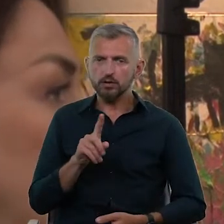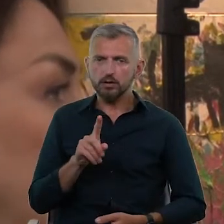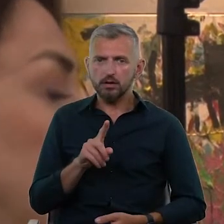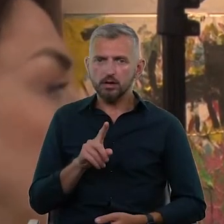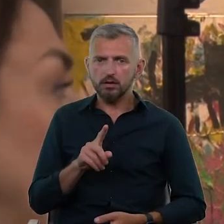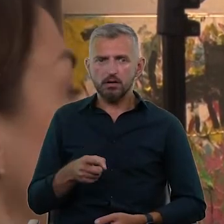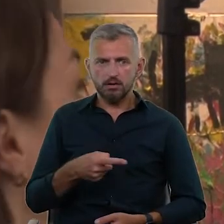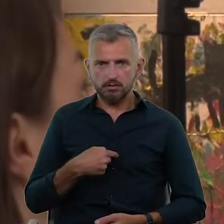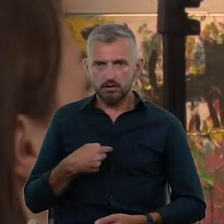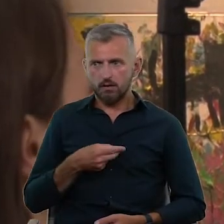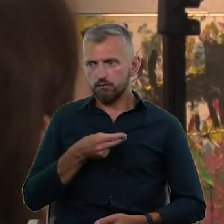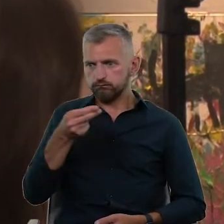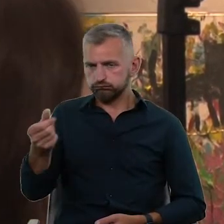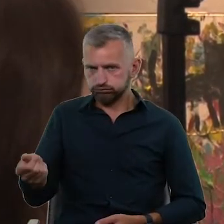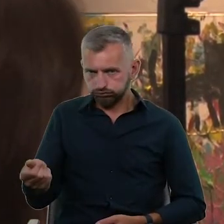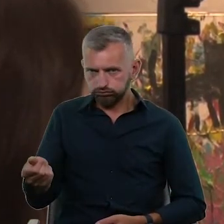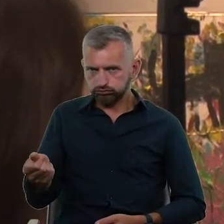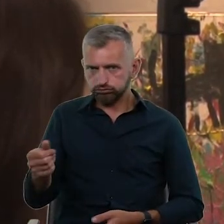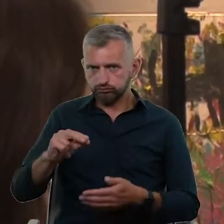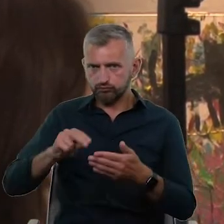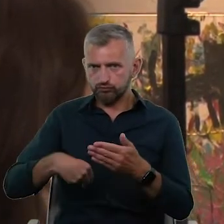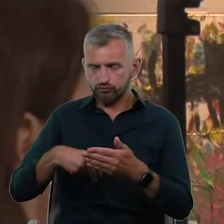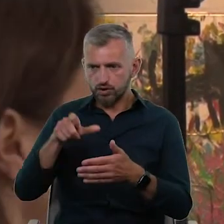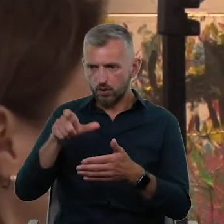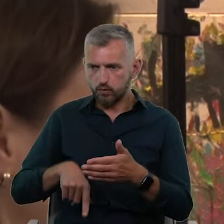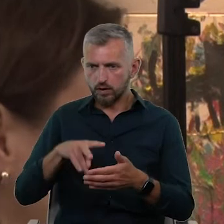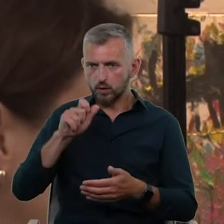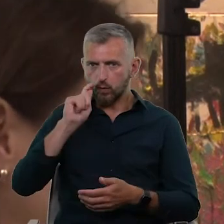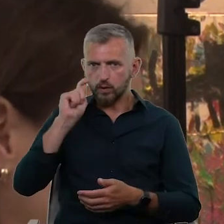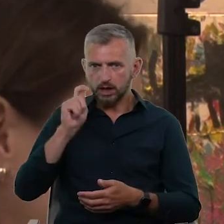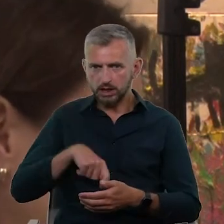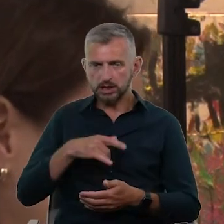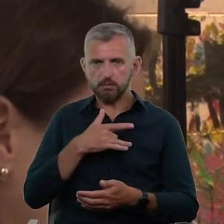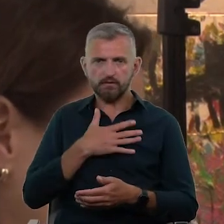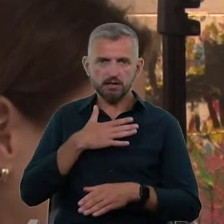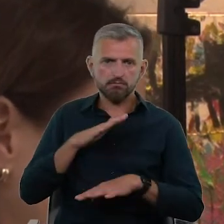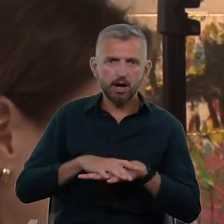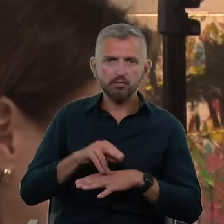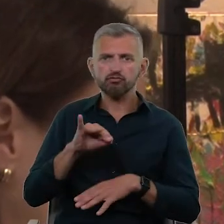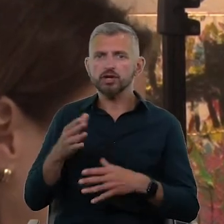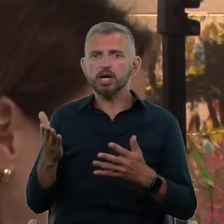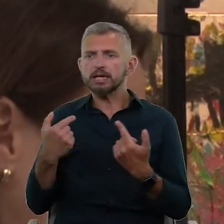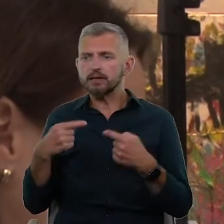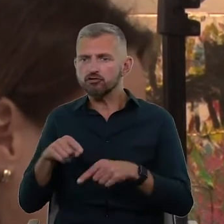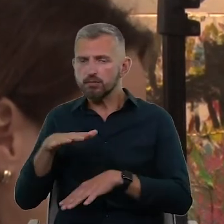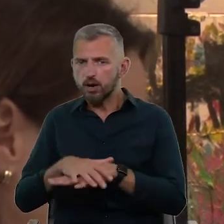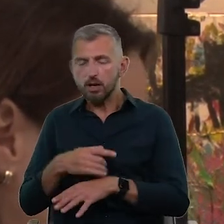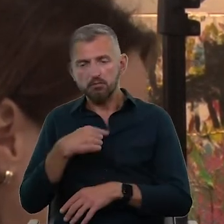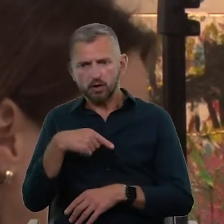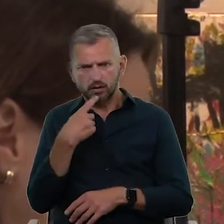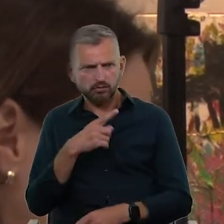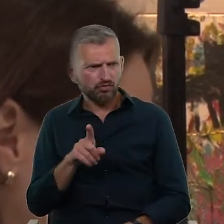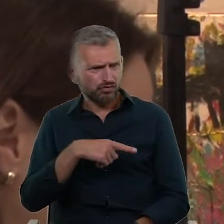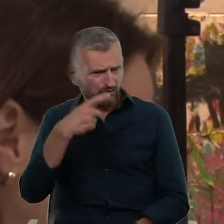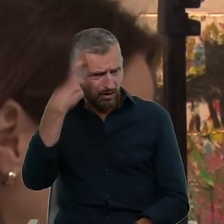я оплачую рахунок на український, там Приватбанк чи якийсь інший банк, а мені кажуть, ти